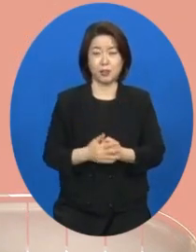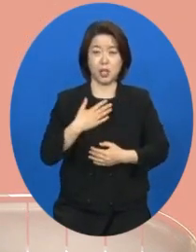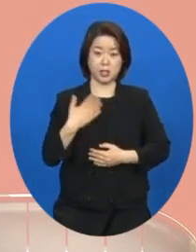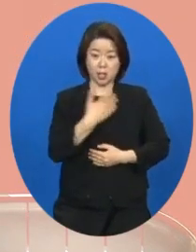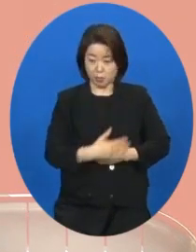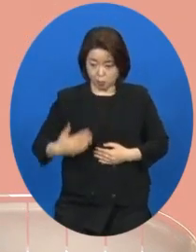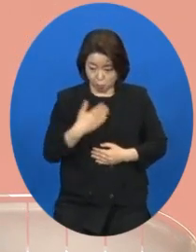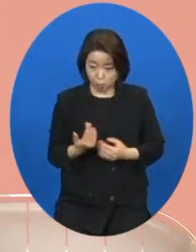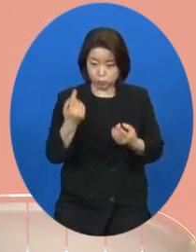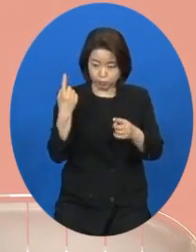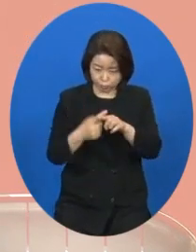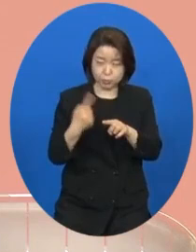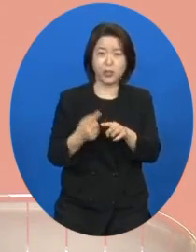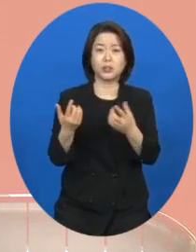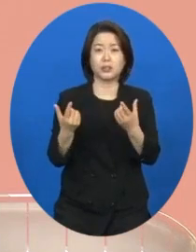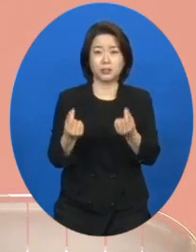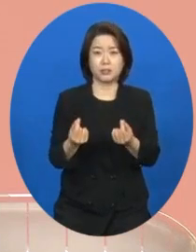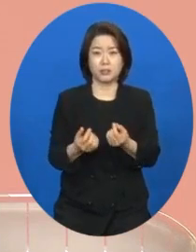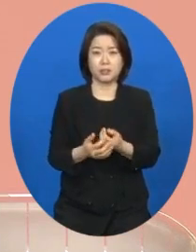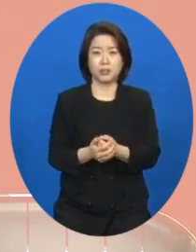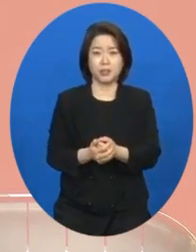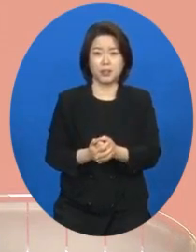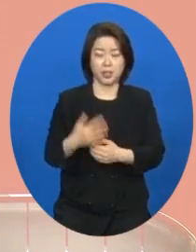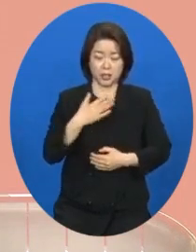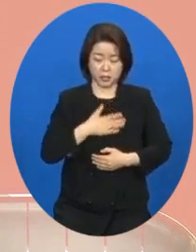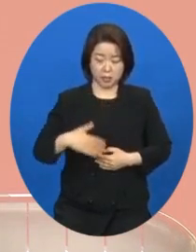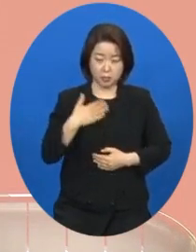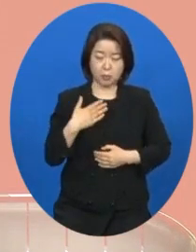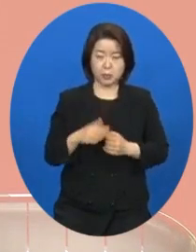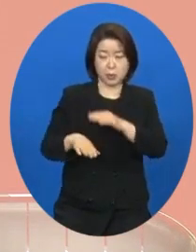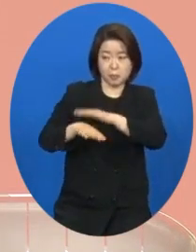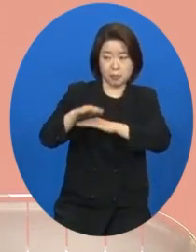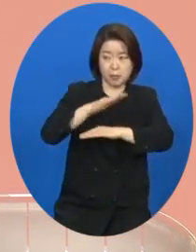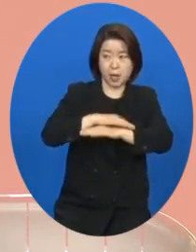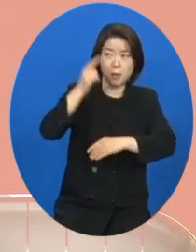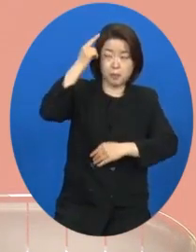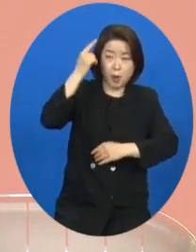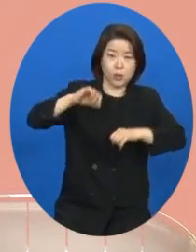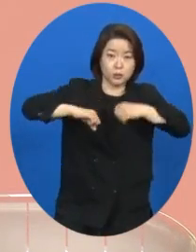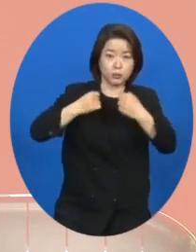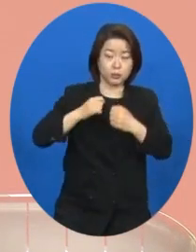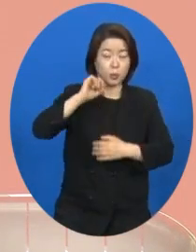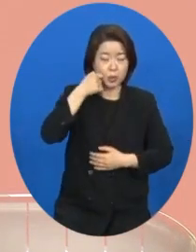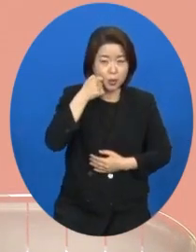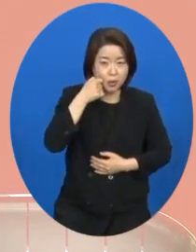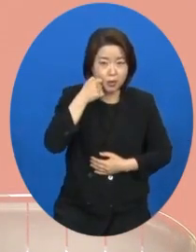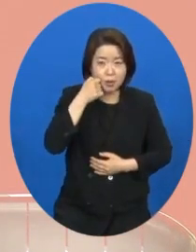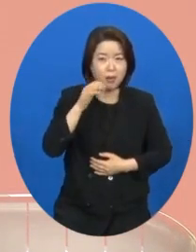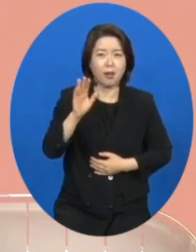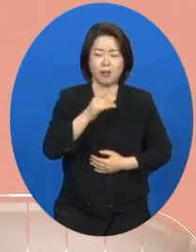걸. 아니 몸에서 팔다리가 머리에 순종하는 게 뭐가 어렵습니까?